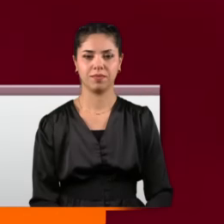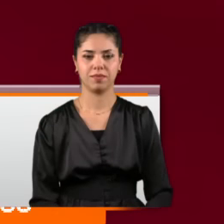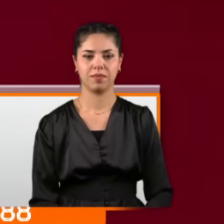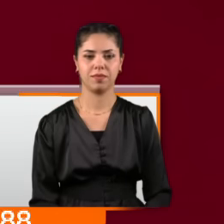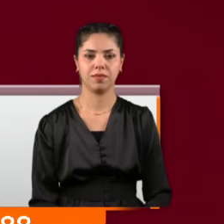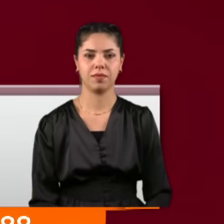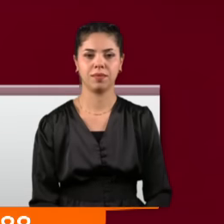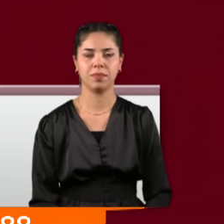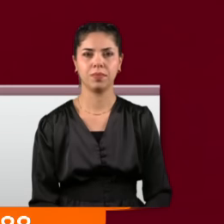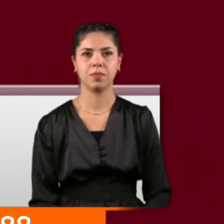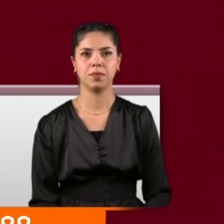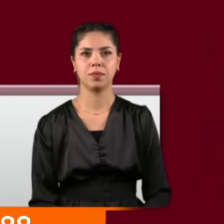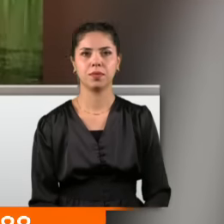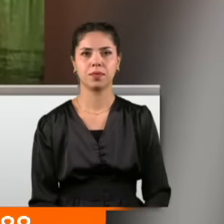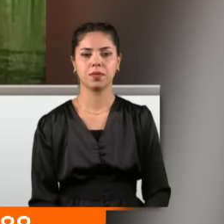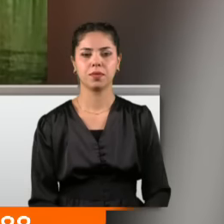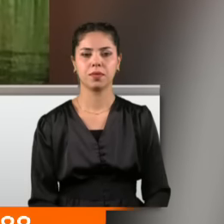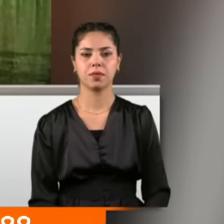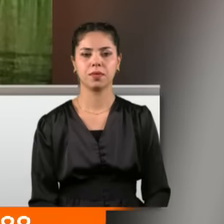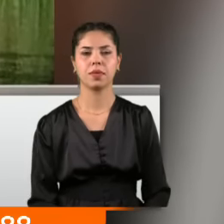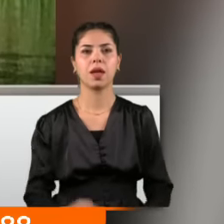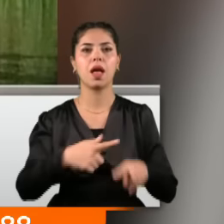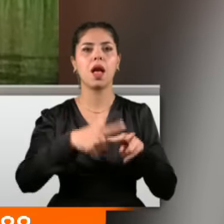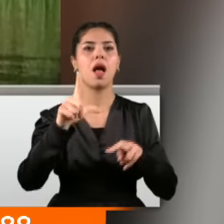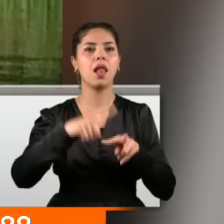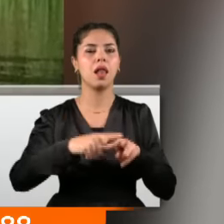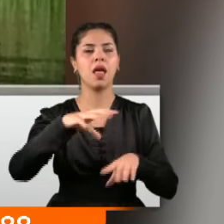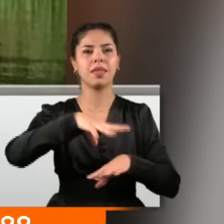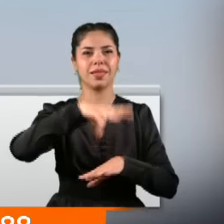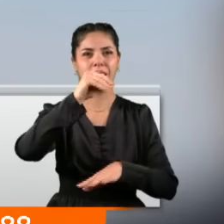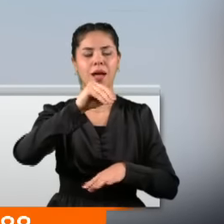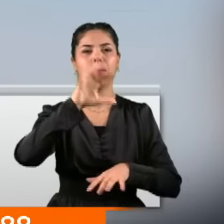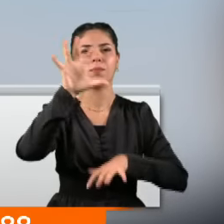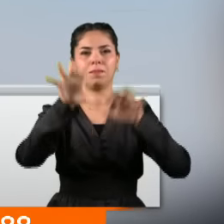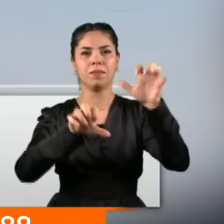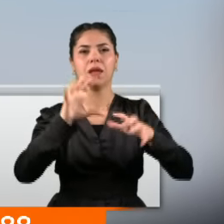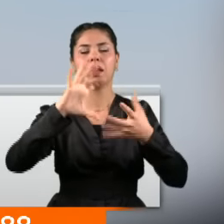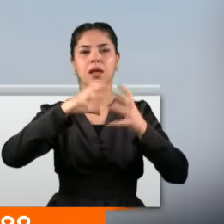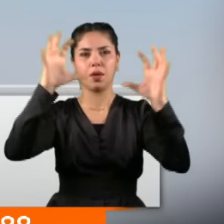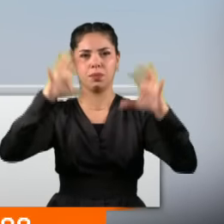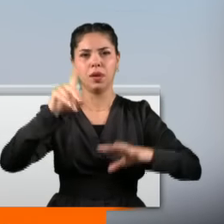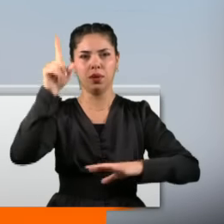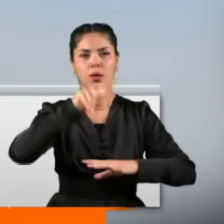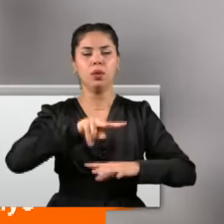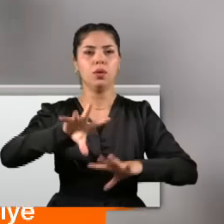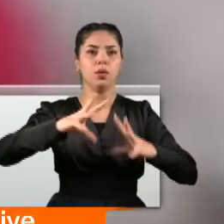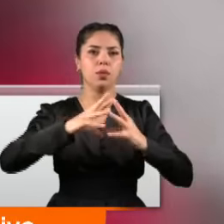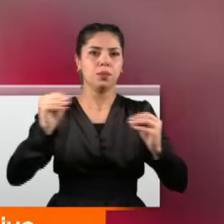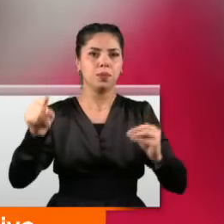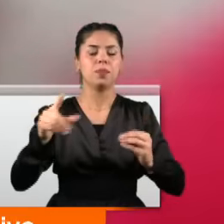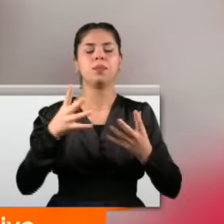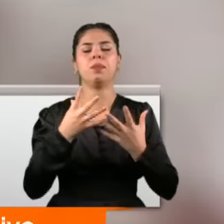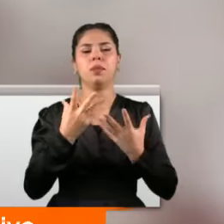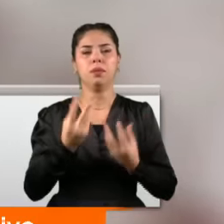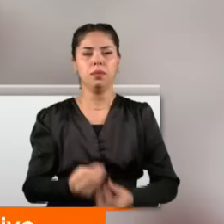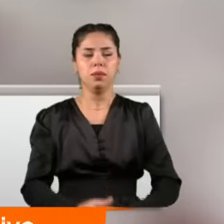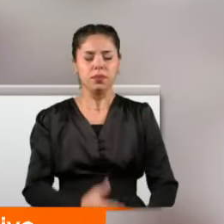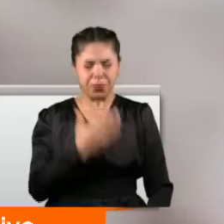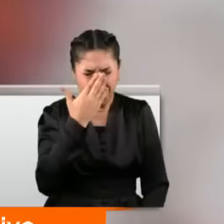ol. Parmağını gösterdiğimiz kadar. Aladağlara Niğde'den tırmanmış, kar yağışı sonrası yönlerini kaybedince